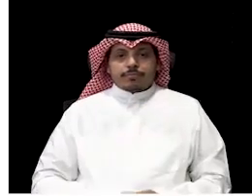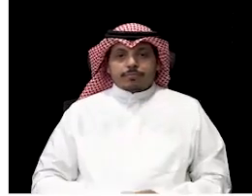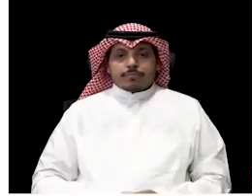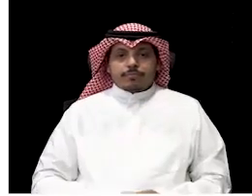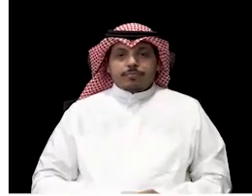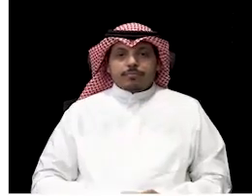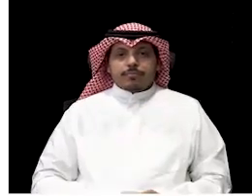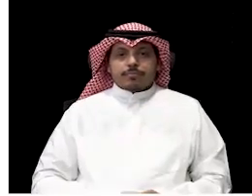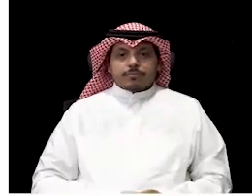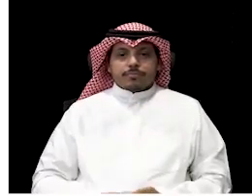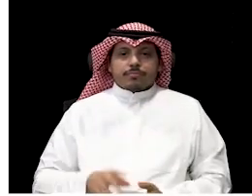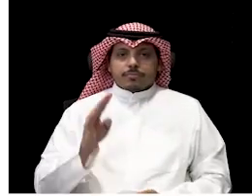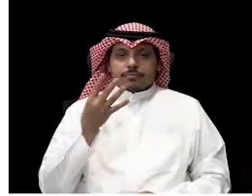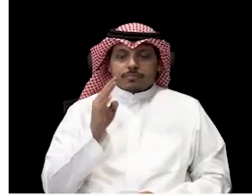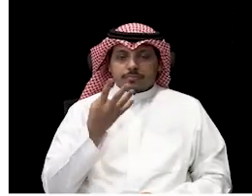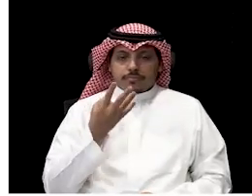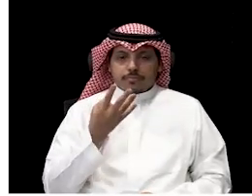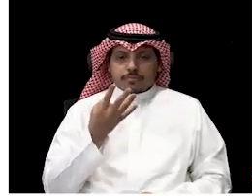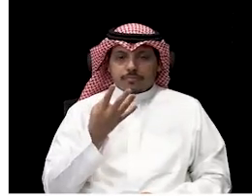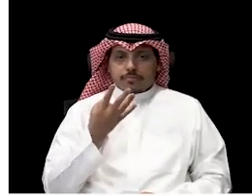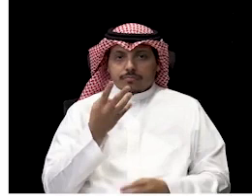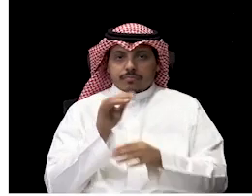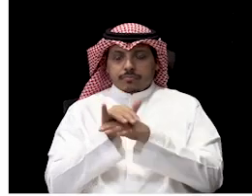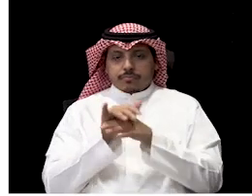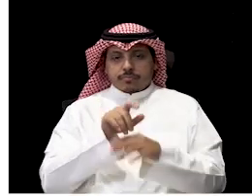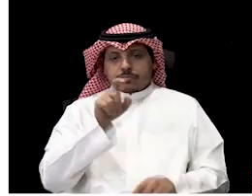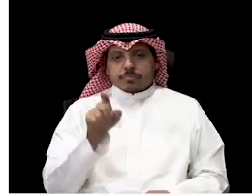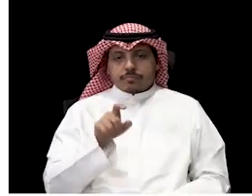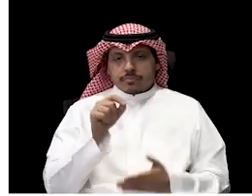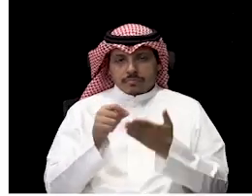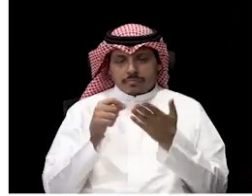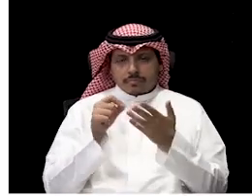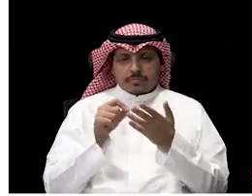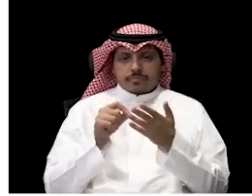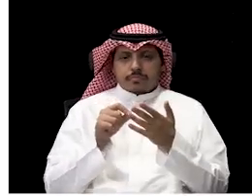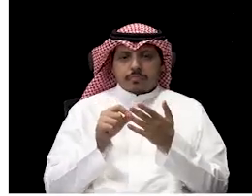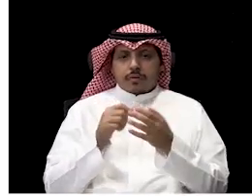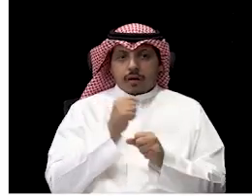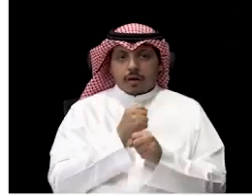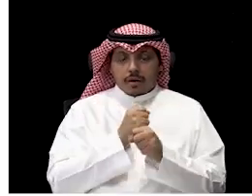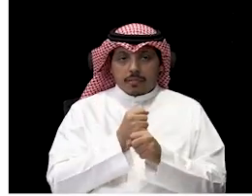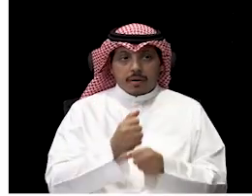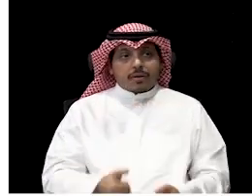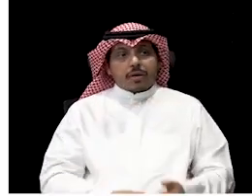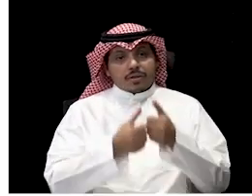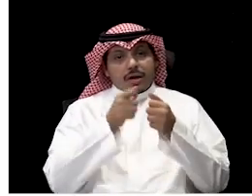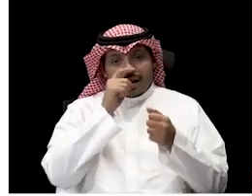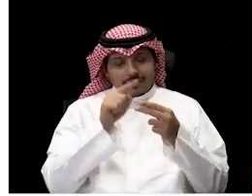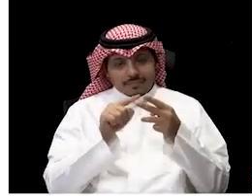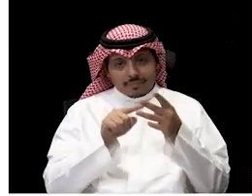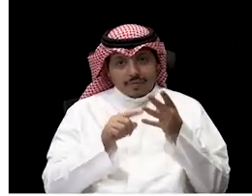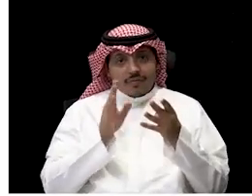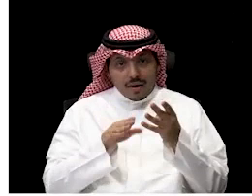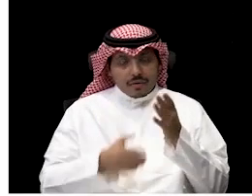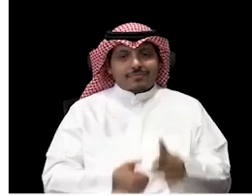تقويم الدرس 14، ما أبرز عوامل نجاح العمل؟ لكي ينجح العمل لابد من توافر ماذا؟